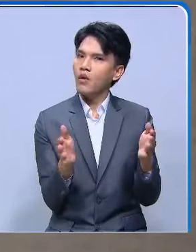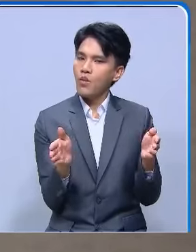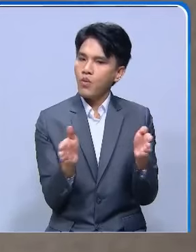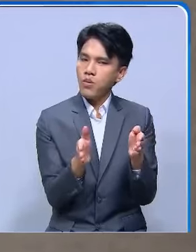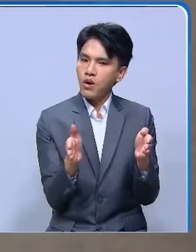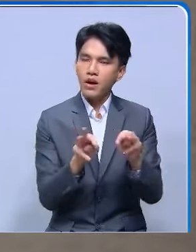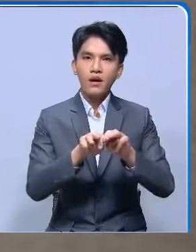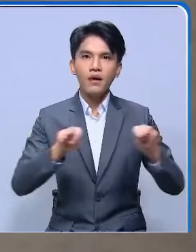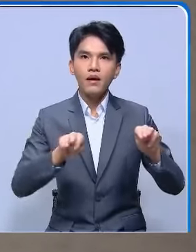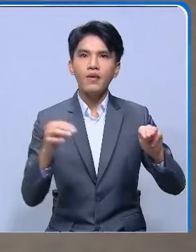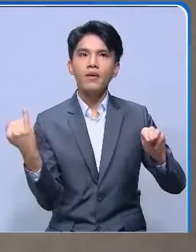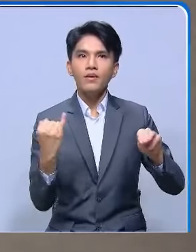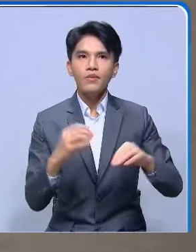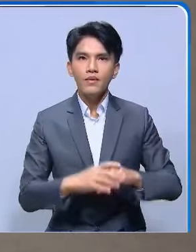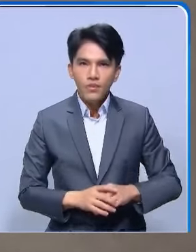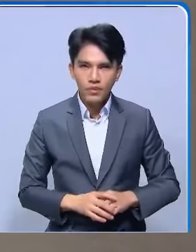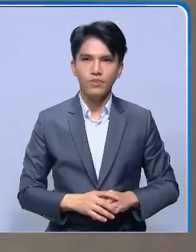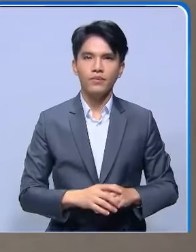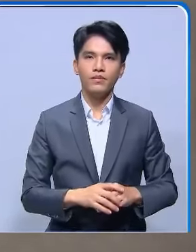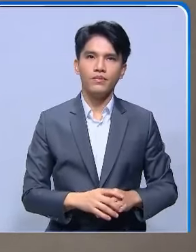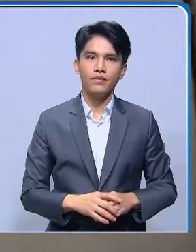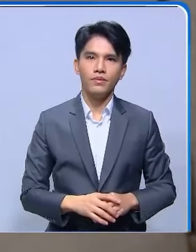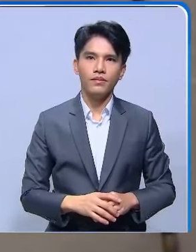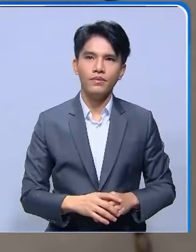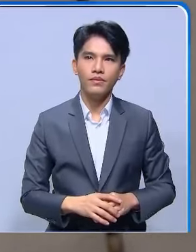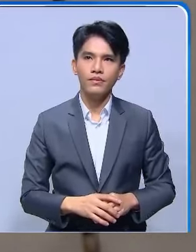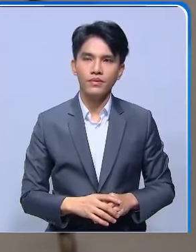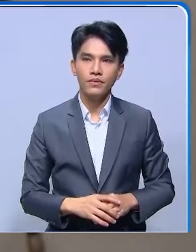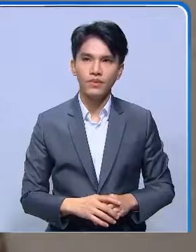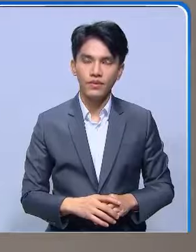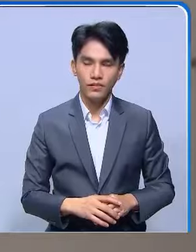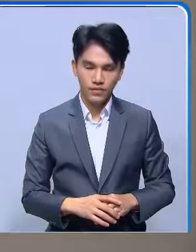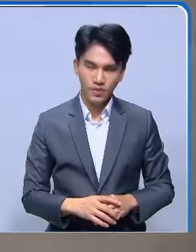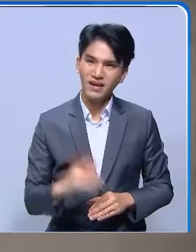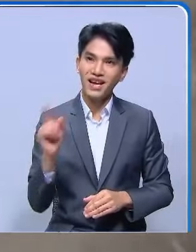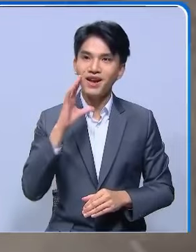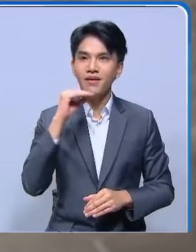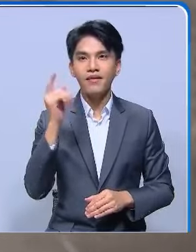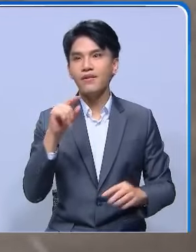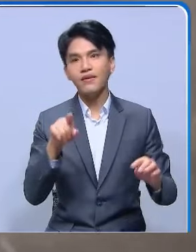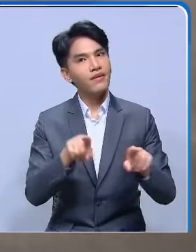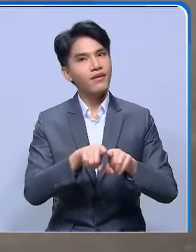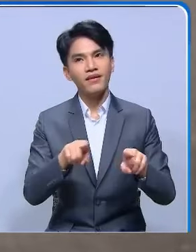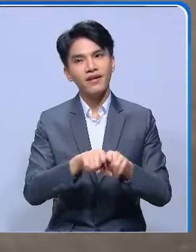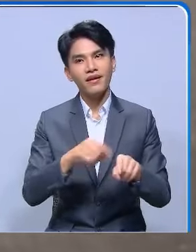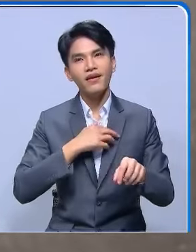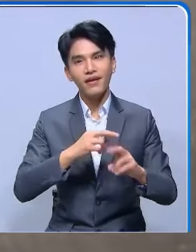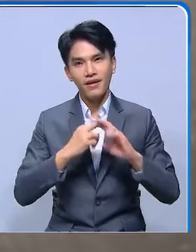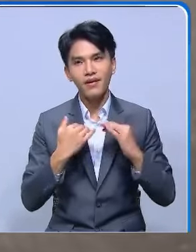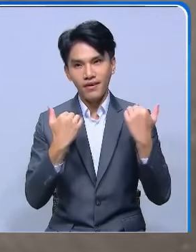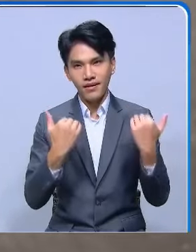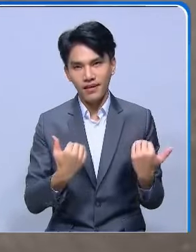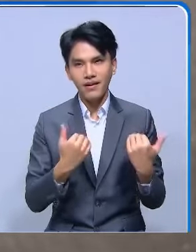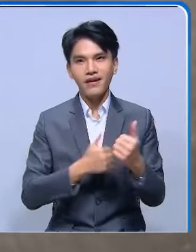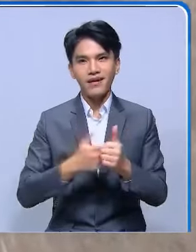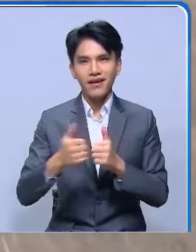ได้มาตรฐานฮะคือมันทำให้พื้นเนี่ยมันห่างมากเกินไปอ ่ะ โดยนายวิลาศเนี่ยถึงกับแซะด้วยว่านี่เดี๋ยวผมอ่ะจะส่งเข้าประก